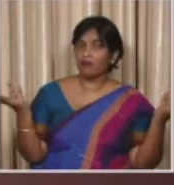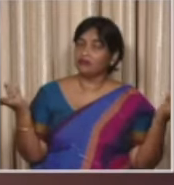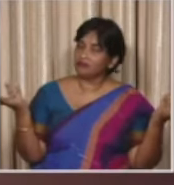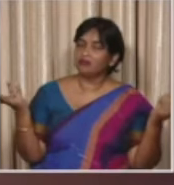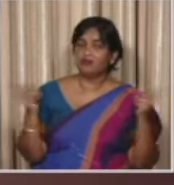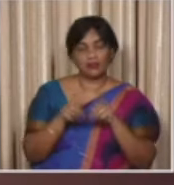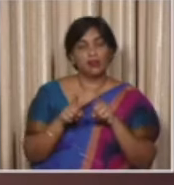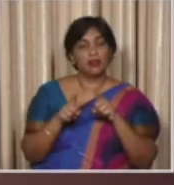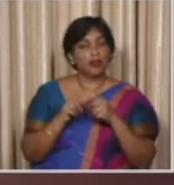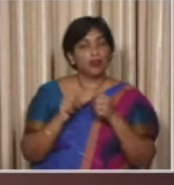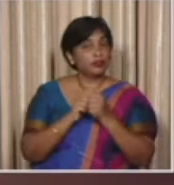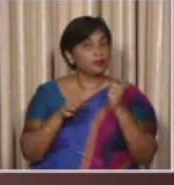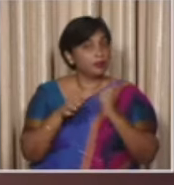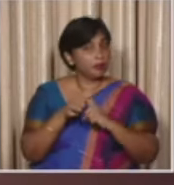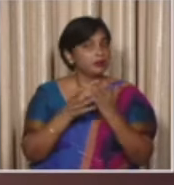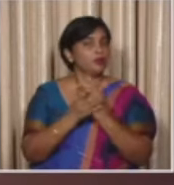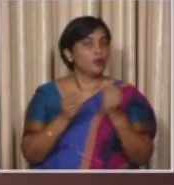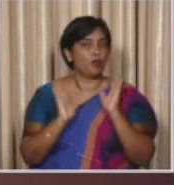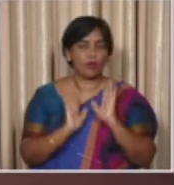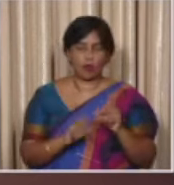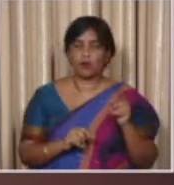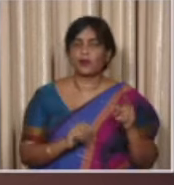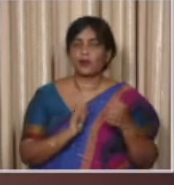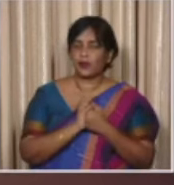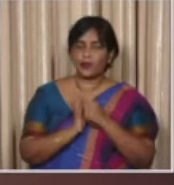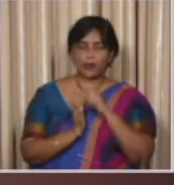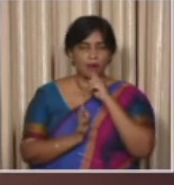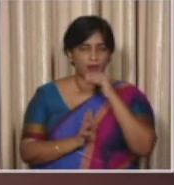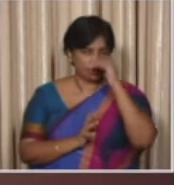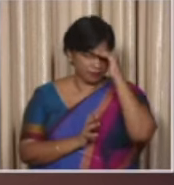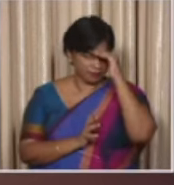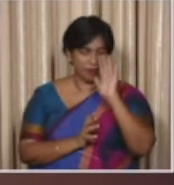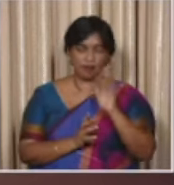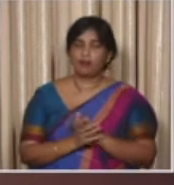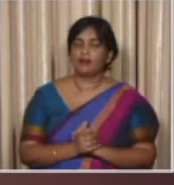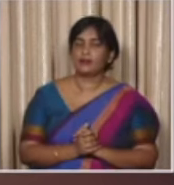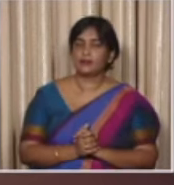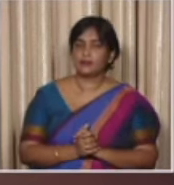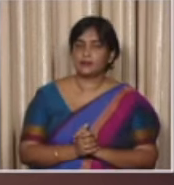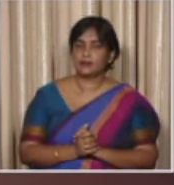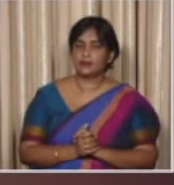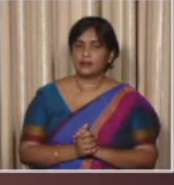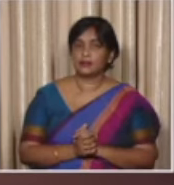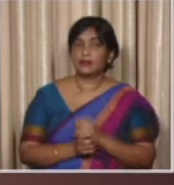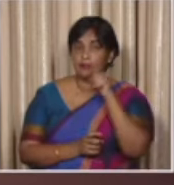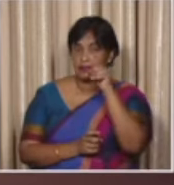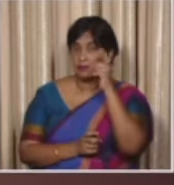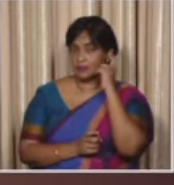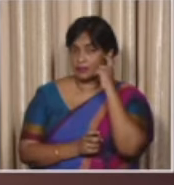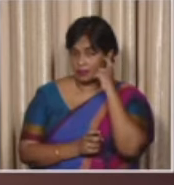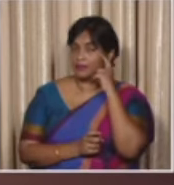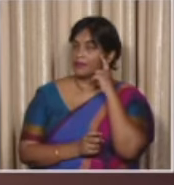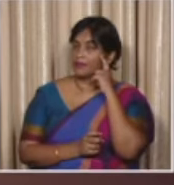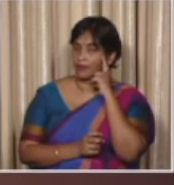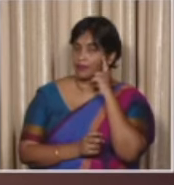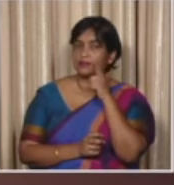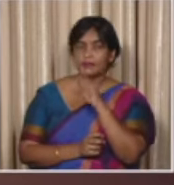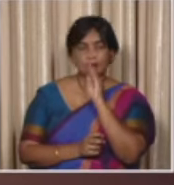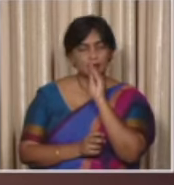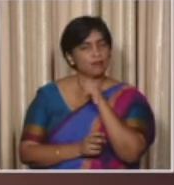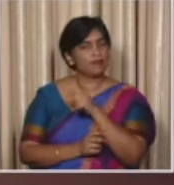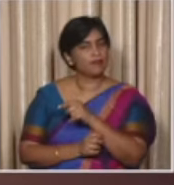එතකොට අපි කරන්න ඕනේ ප්‍රශ්නේ විසඳිය යුතු මොකද ගරු කතානායකතුමනි ඔබතුමත් දන්නවා මේක